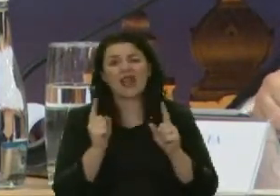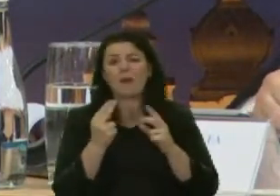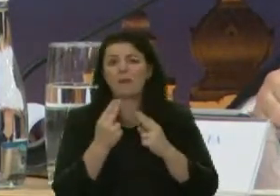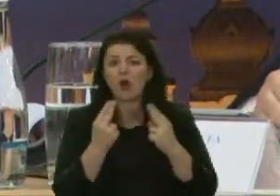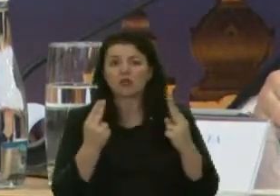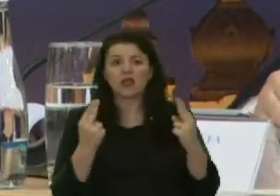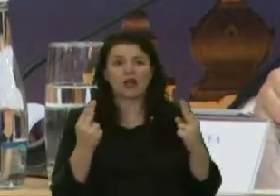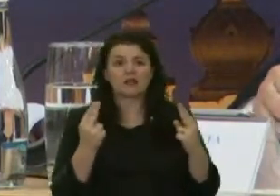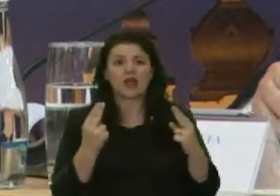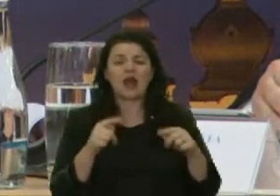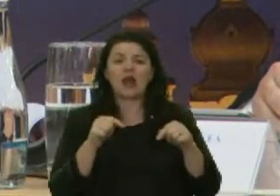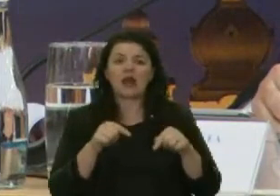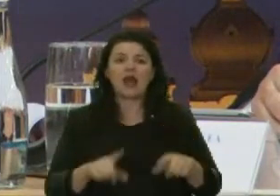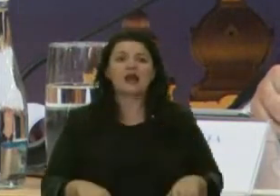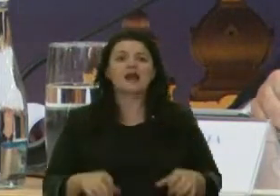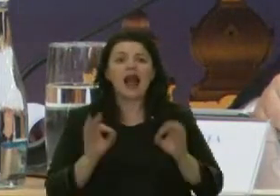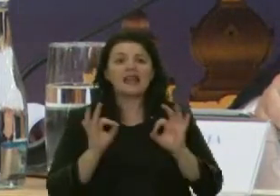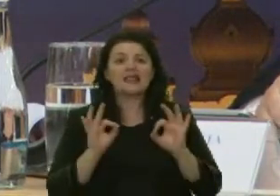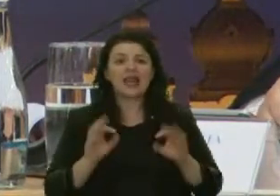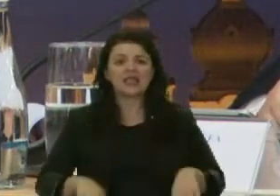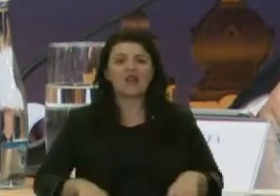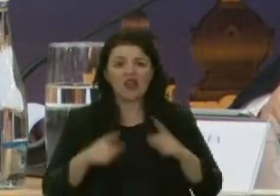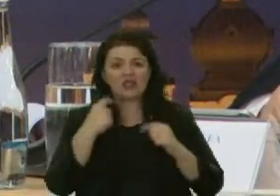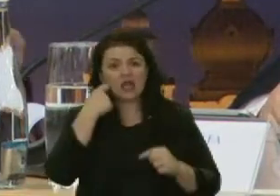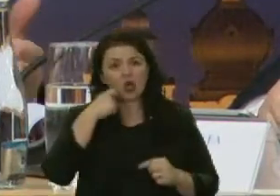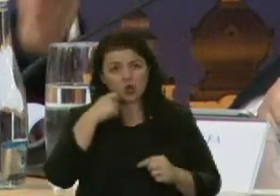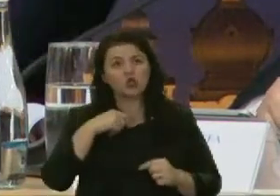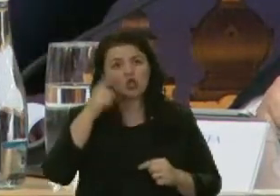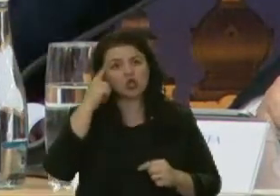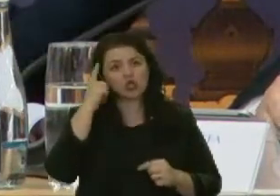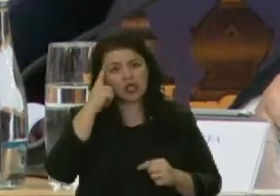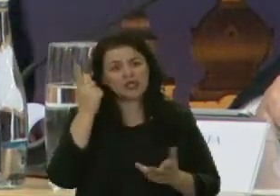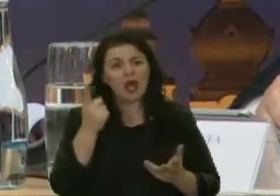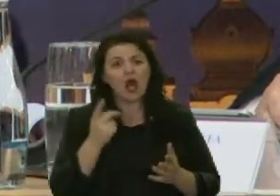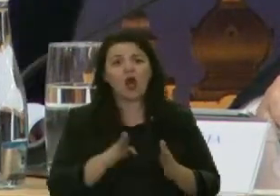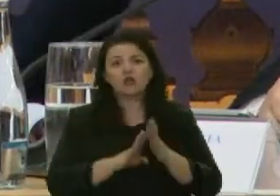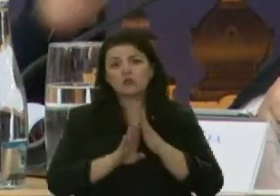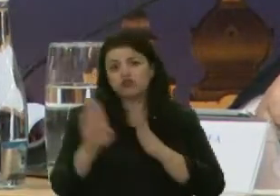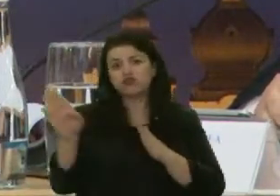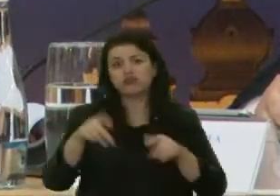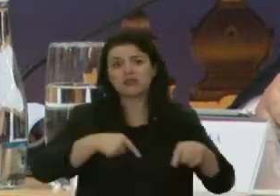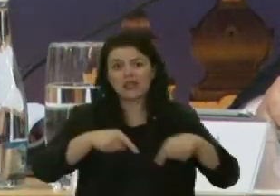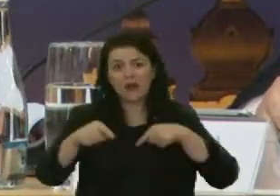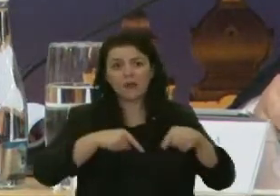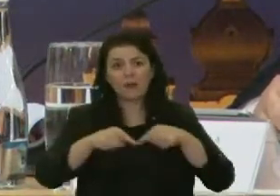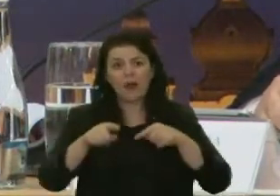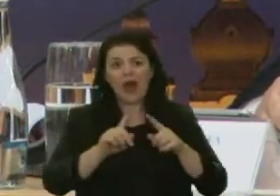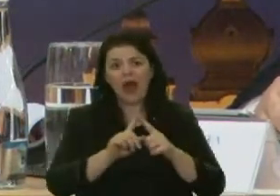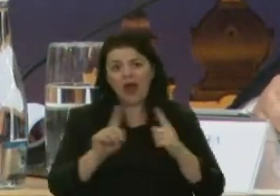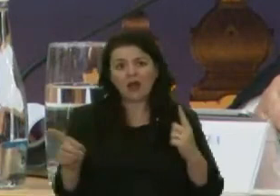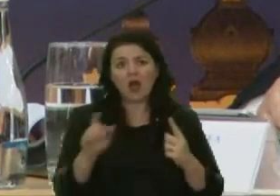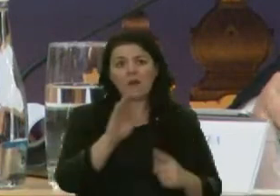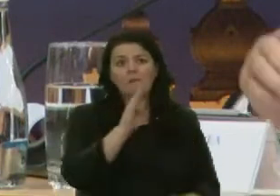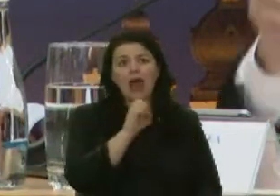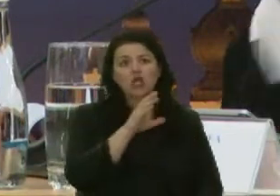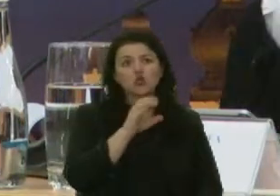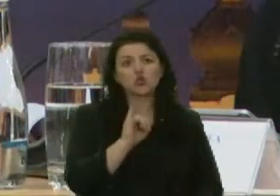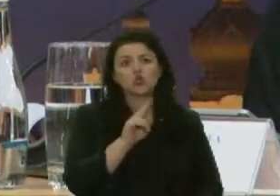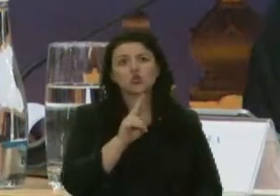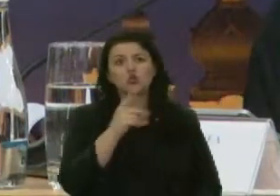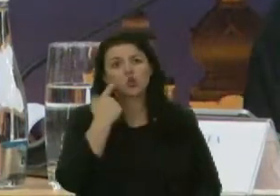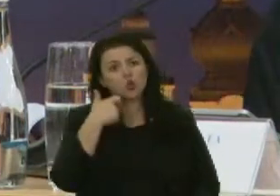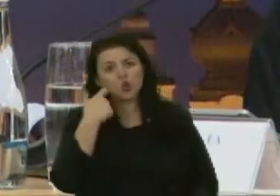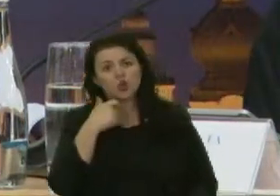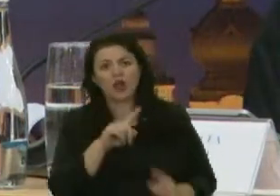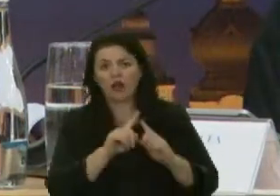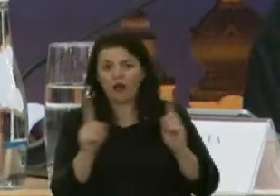în calitate în calitatea vieții aci la Cluj pentru că știți Bine nu mai repet scoaterea traficului greu de pe axa Baciu Cluj Napoca a